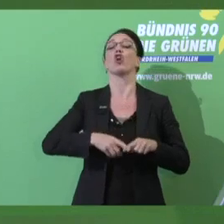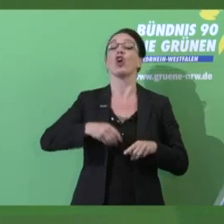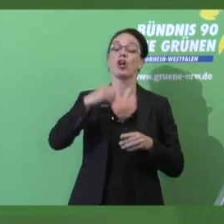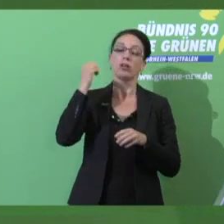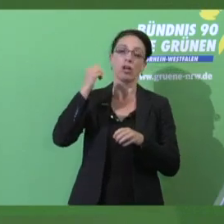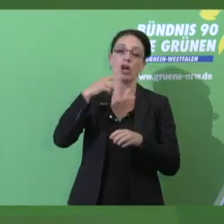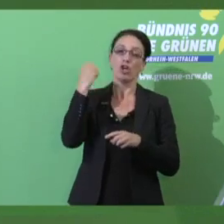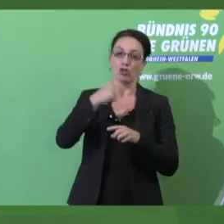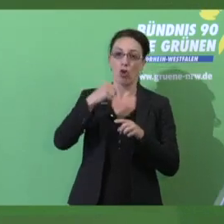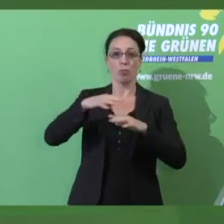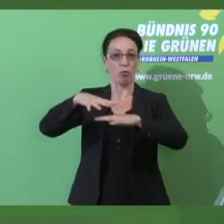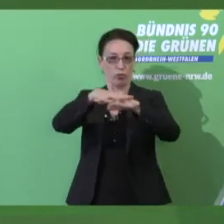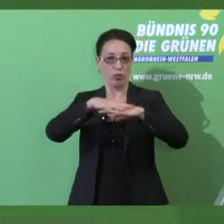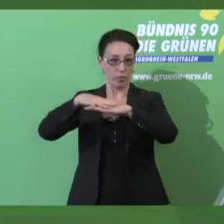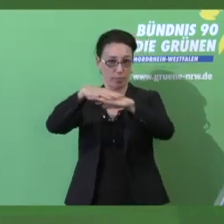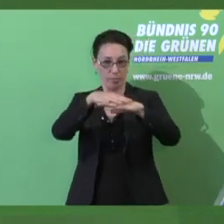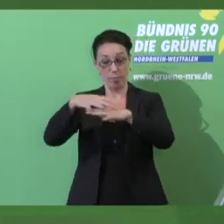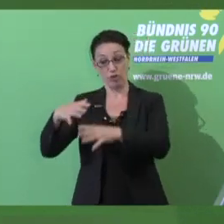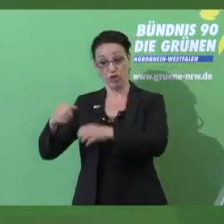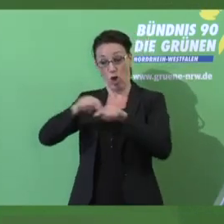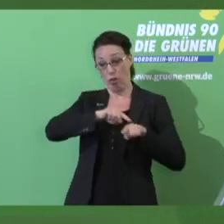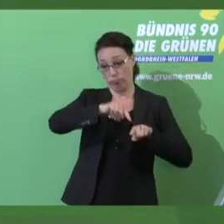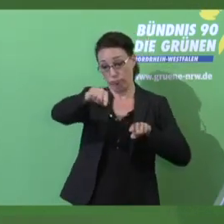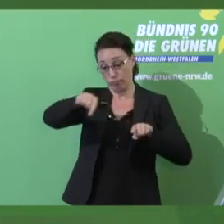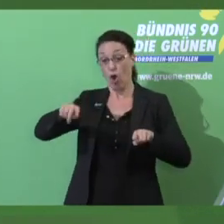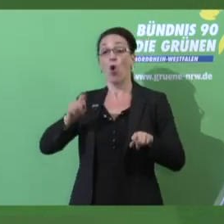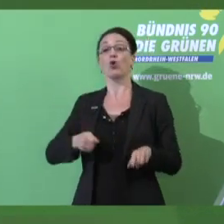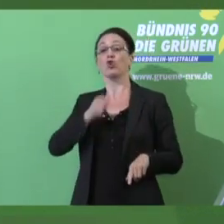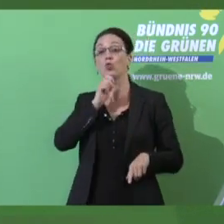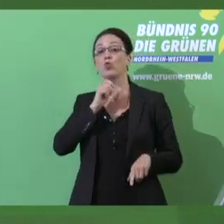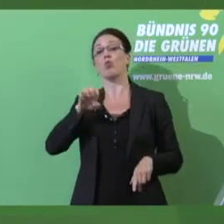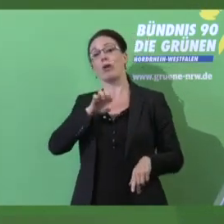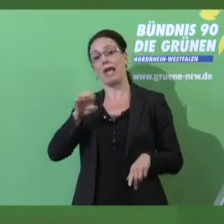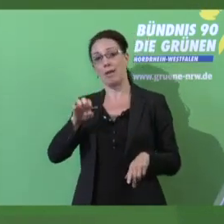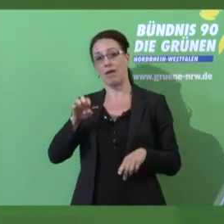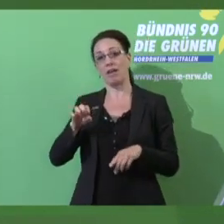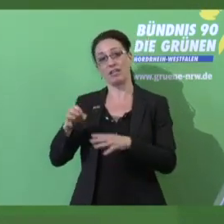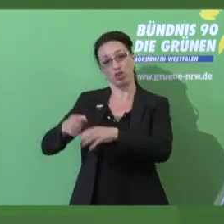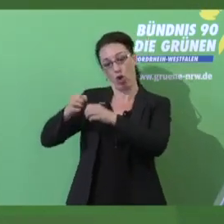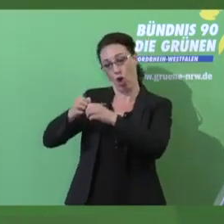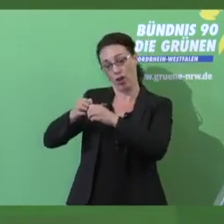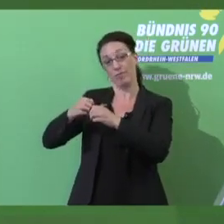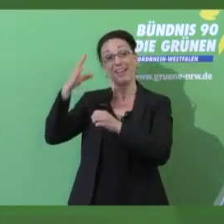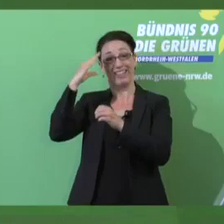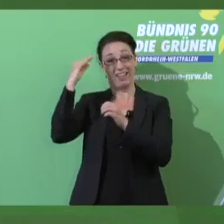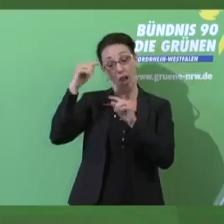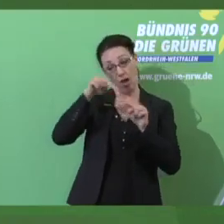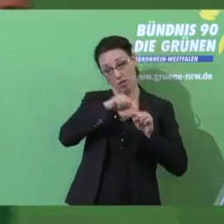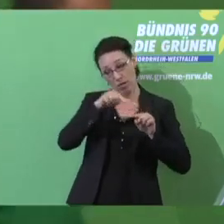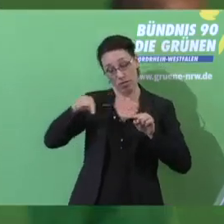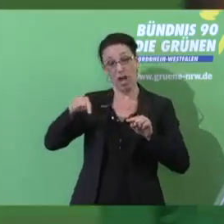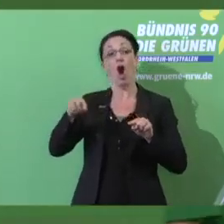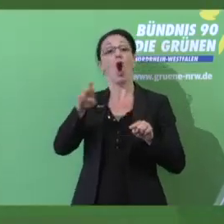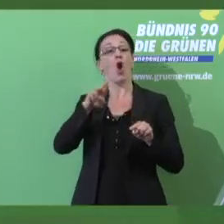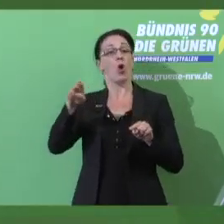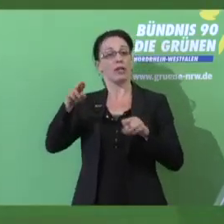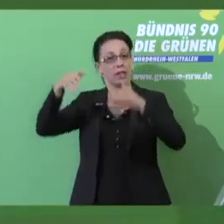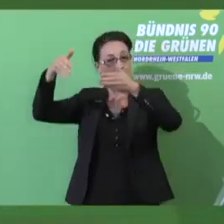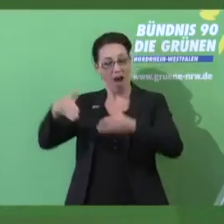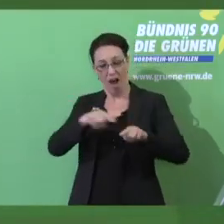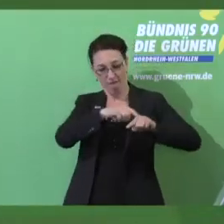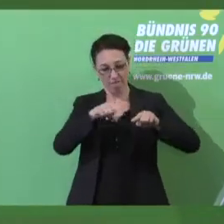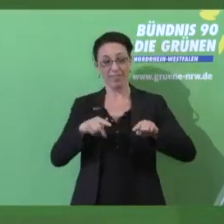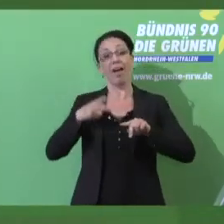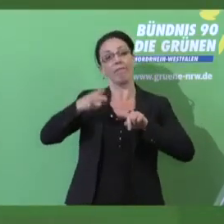bei der Betüwe-Linie der Güterverbindung von Duisburg über Emmerich in die Niederlande, also zum Rotterdamer Hafen, dass es dort Bewegung